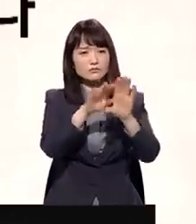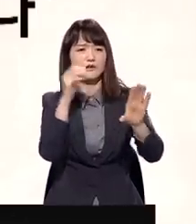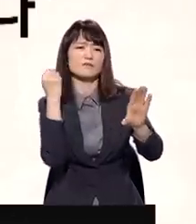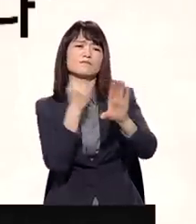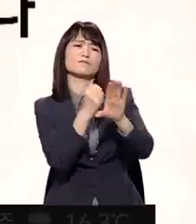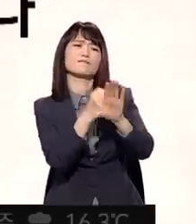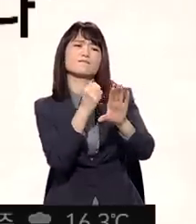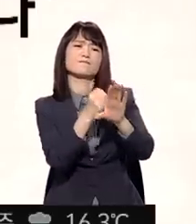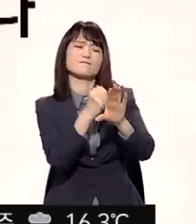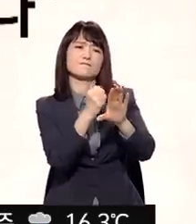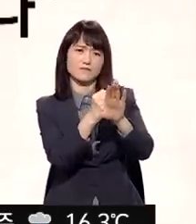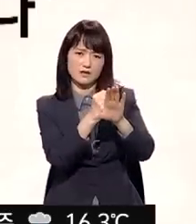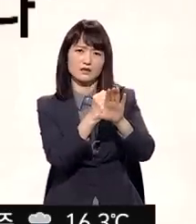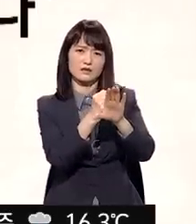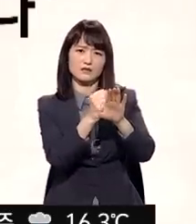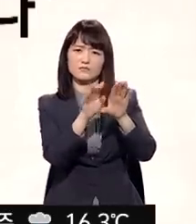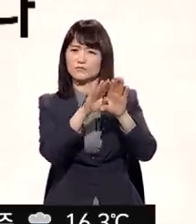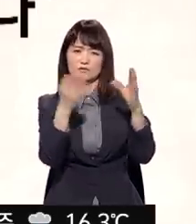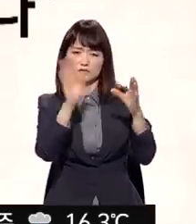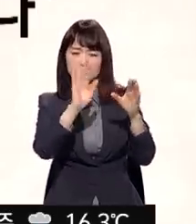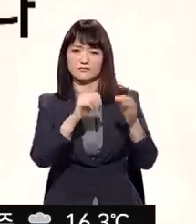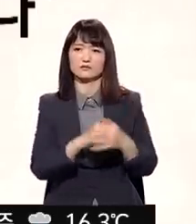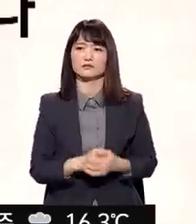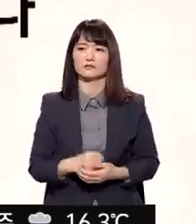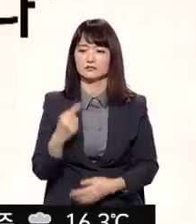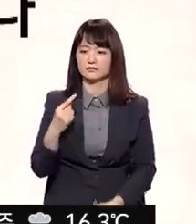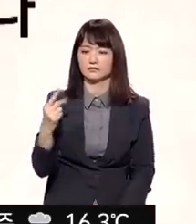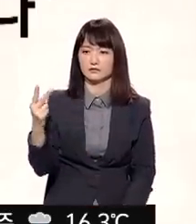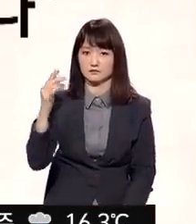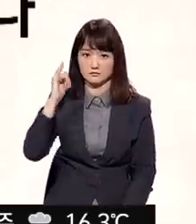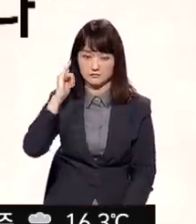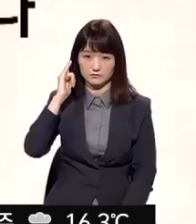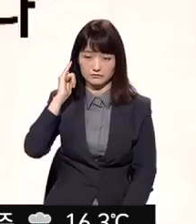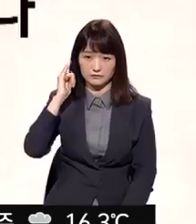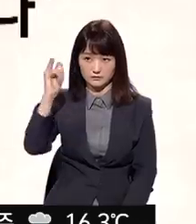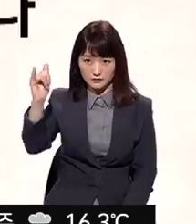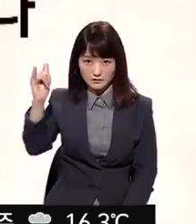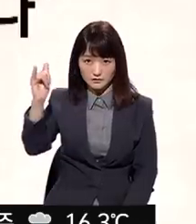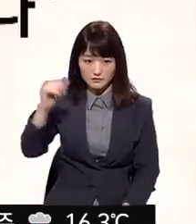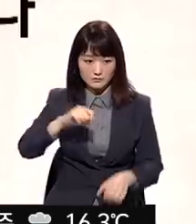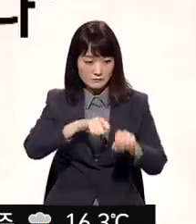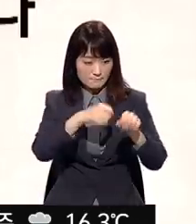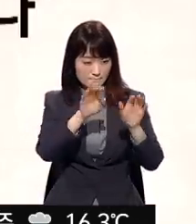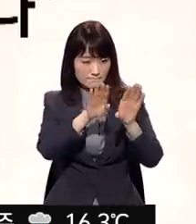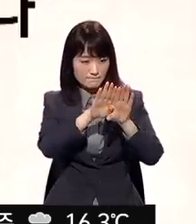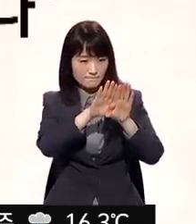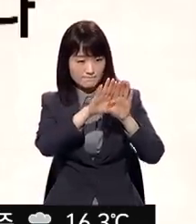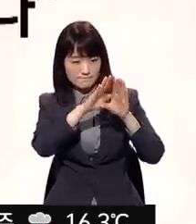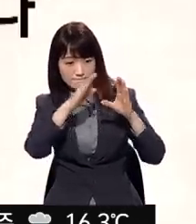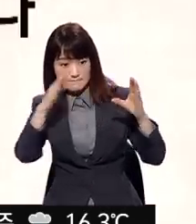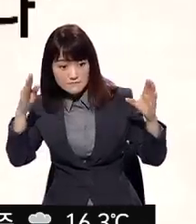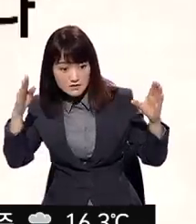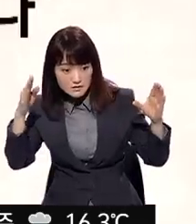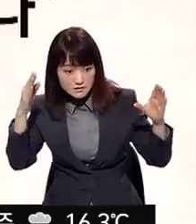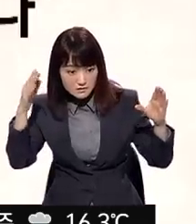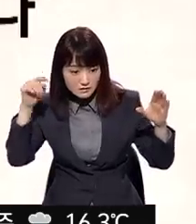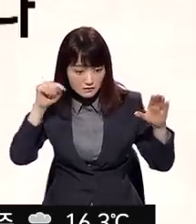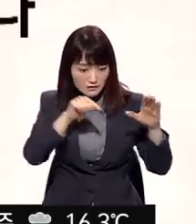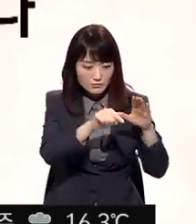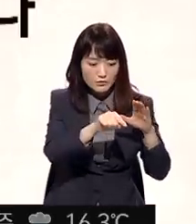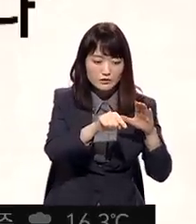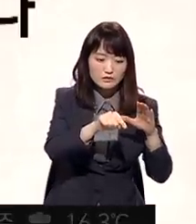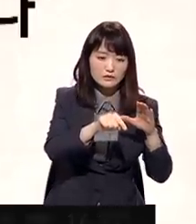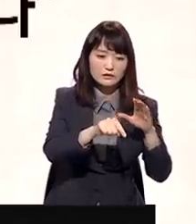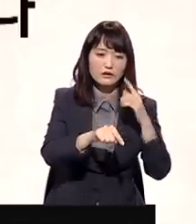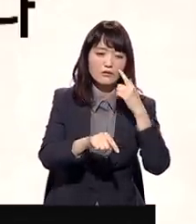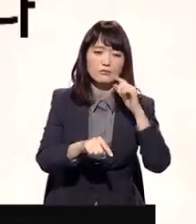하는데 언니가 끝까지 안 열어줬어요. 그래서 112에 신고를 해서 억지로 문을 열어보니까 이런 상황이었다고 합니다.